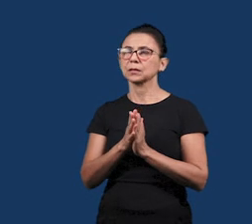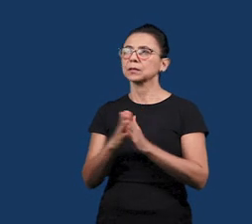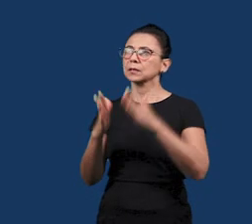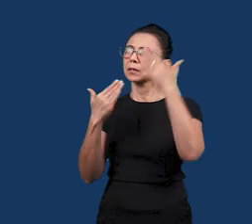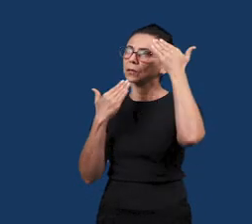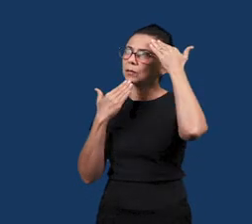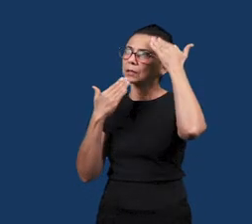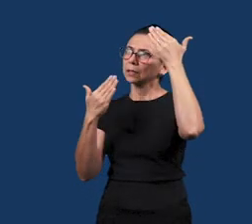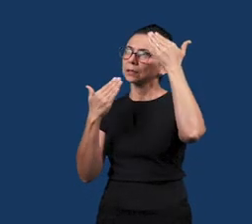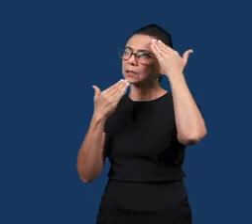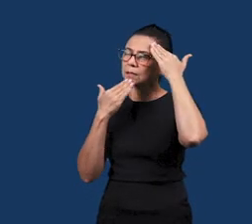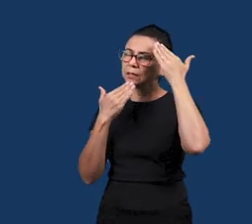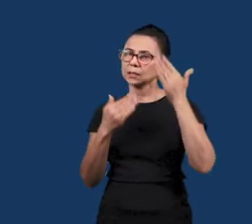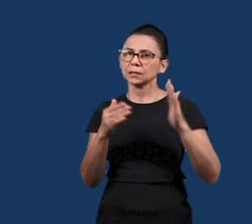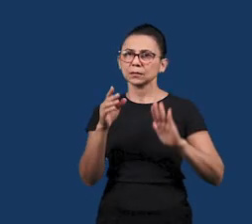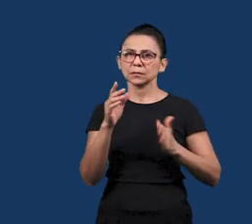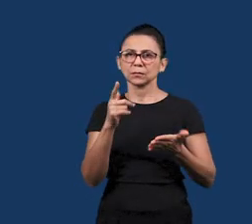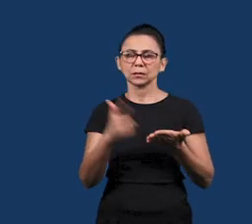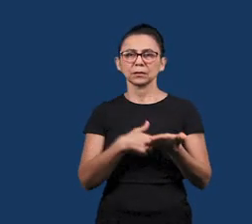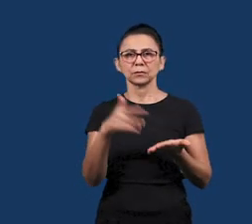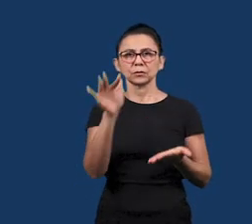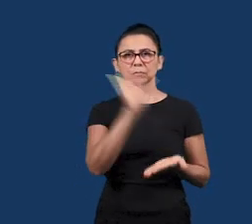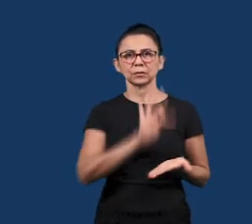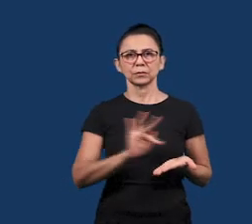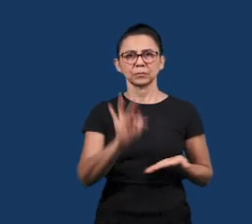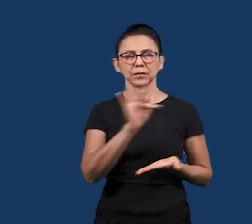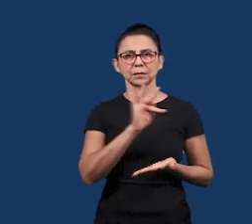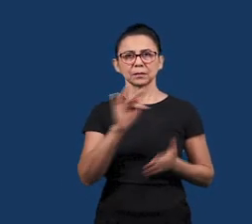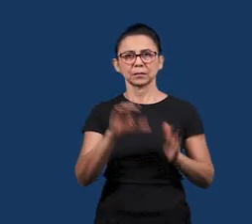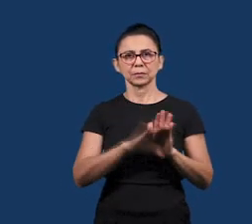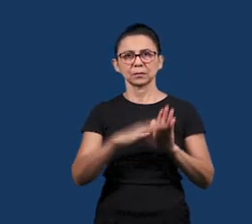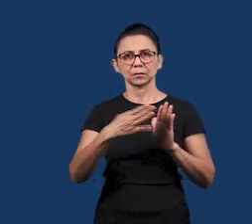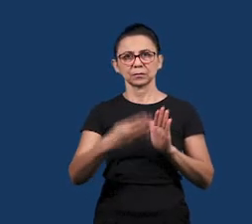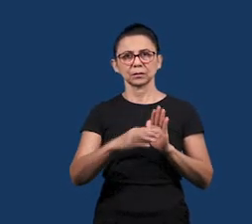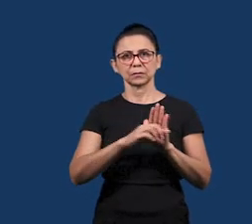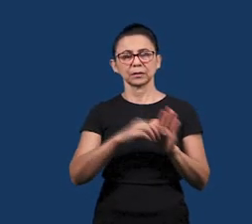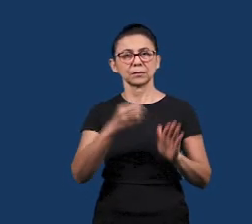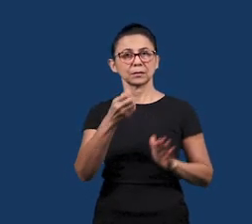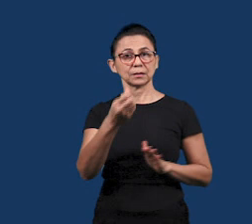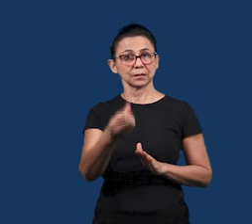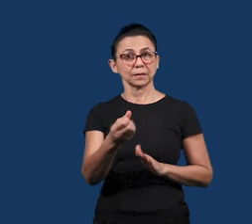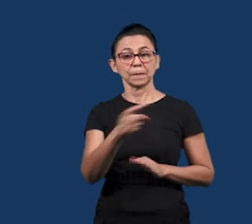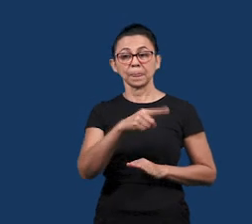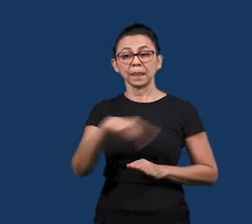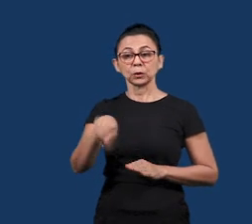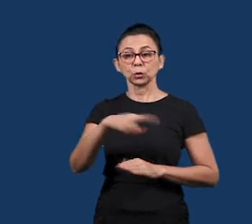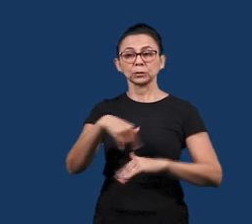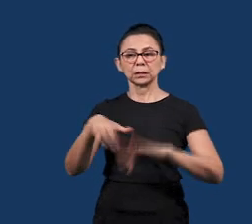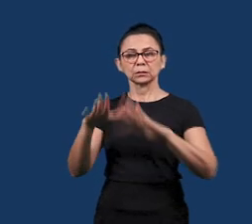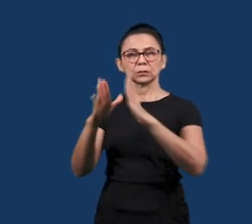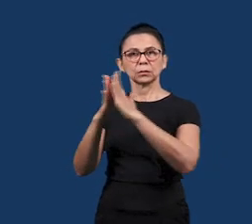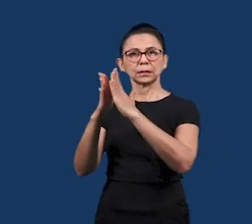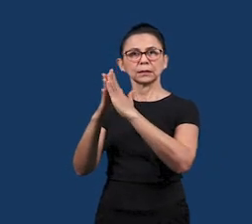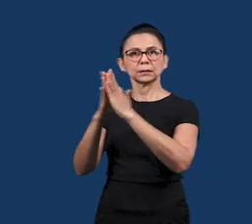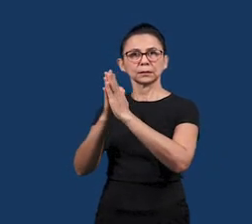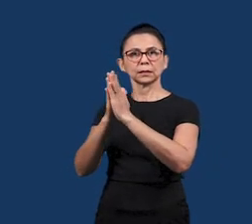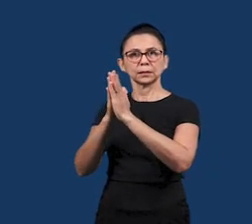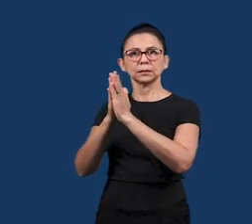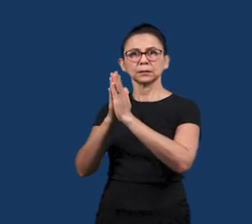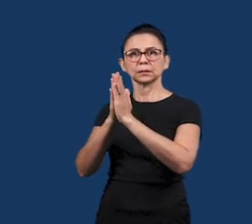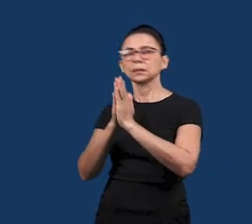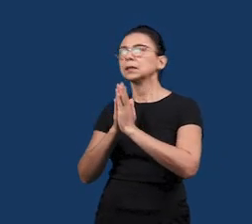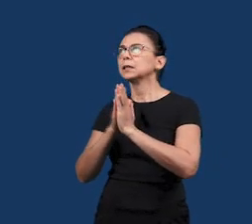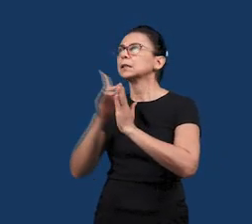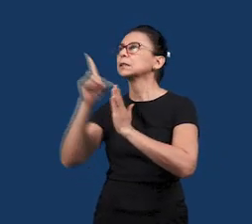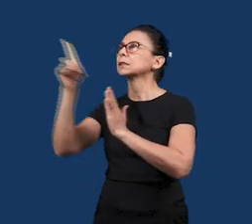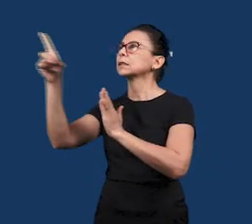благодарностью Богу, как написано в Филиппийцам 4:6. Приносите всегда ваши нужды пред